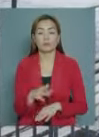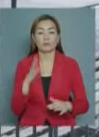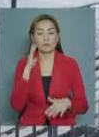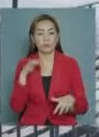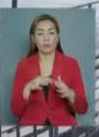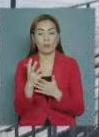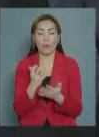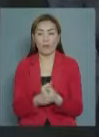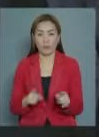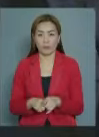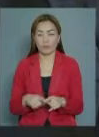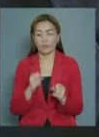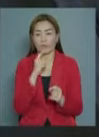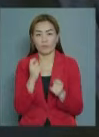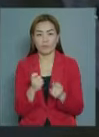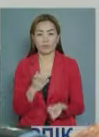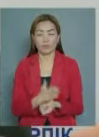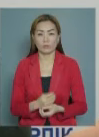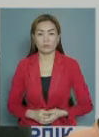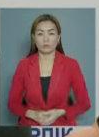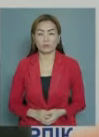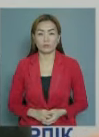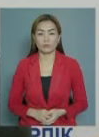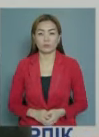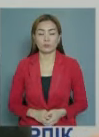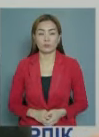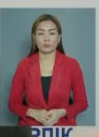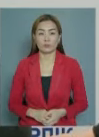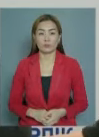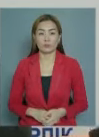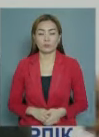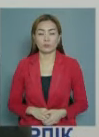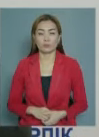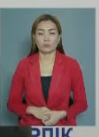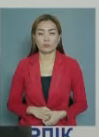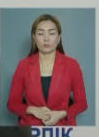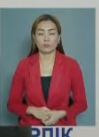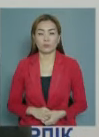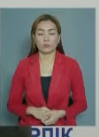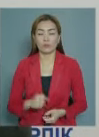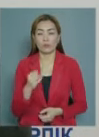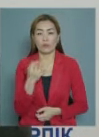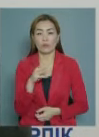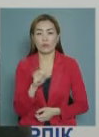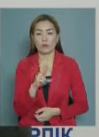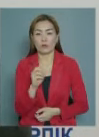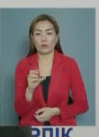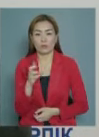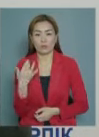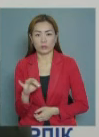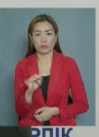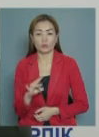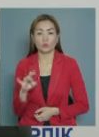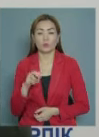өзендер мен су қоймалары қауіпсіз деп отыр. Атырау қаласы бойынша бірінші орын бізде ITK би көшесінде орналасқан